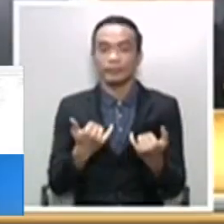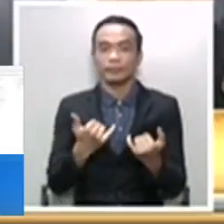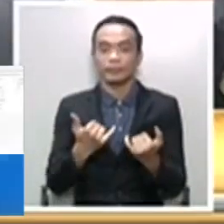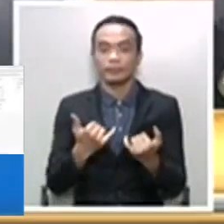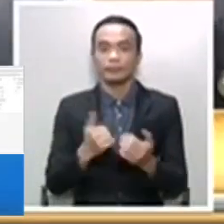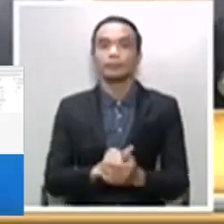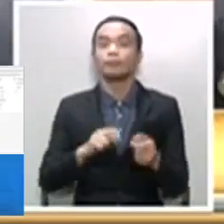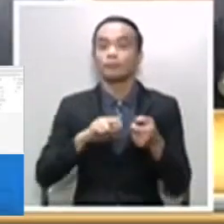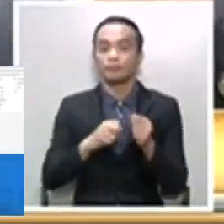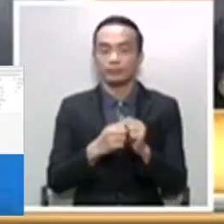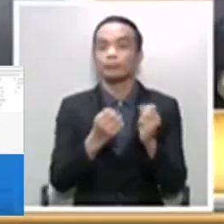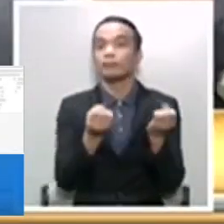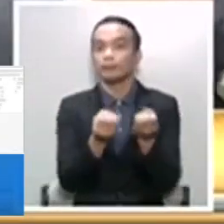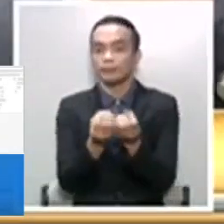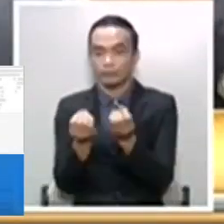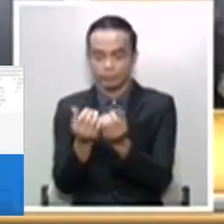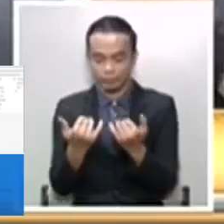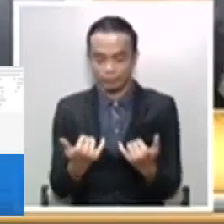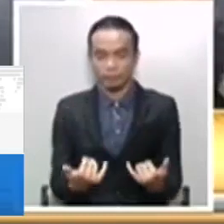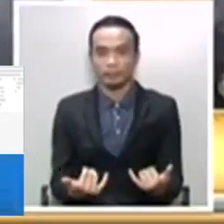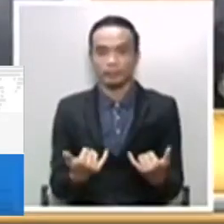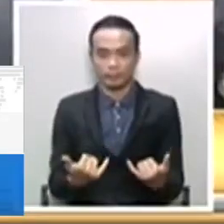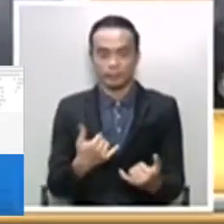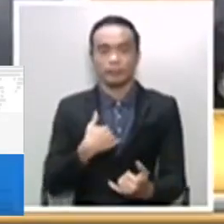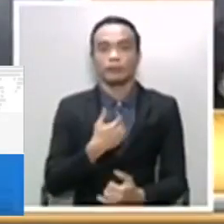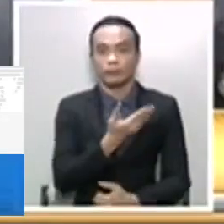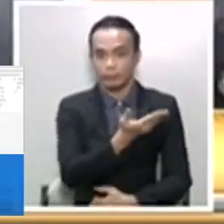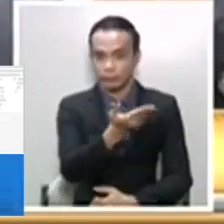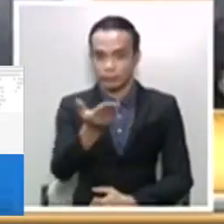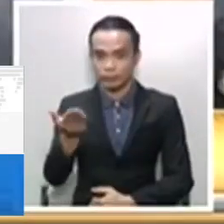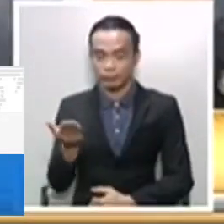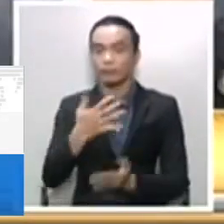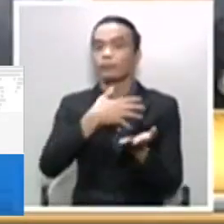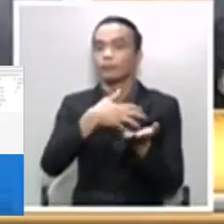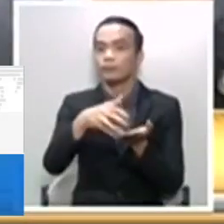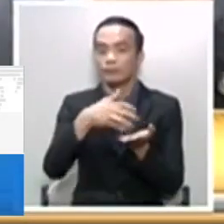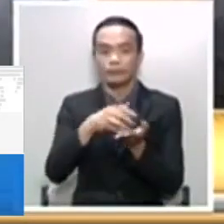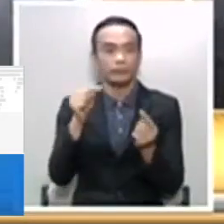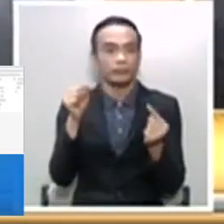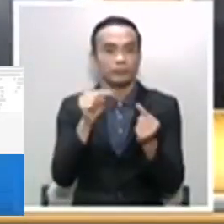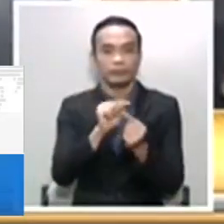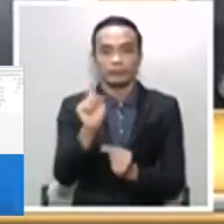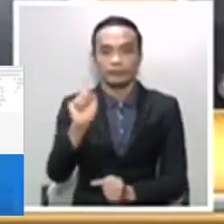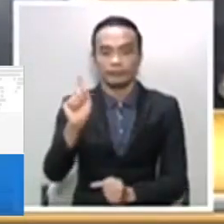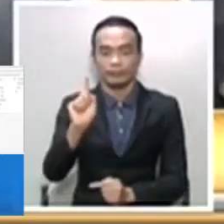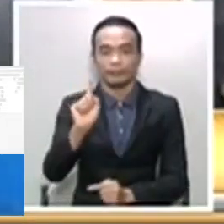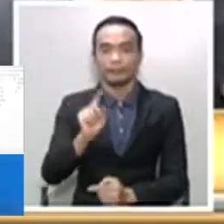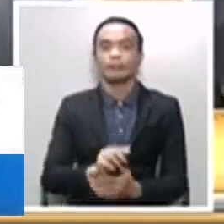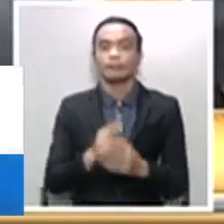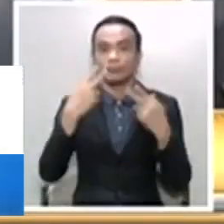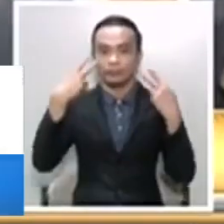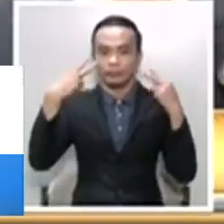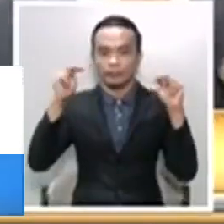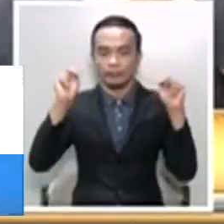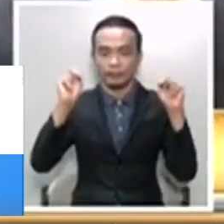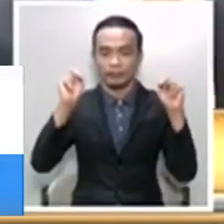ครั้งนี้กับผมต้องขออนุญาตที่จะเรียนว่าท่านนายกรัฐมนตรีและผู้นำของเป็นผู้